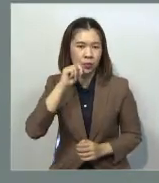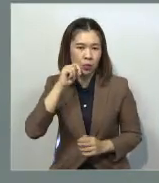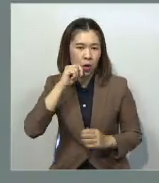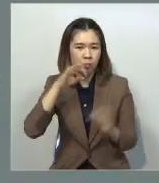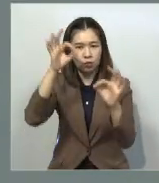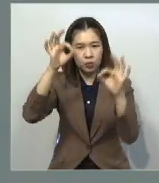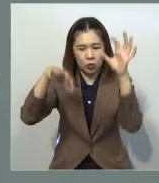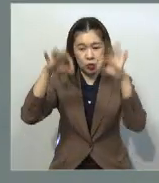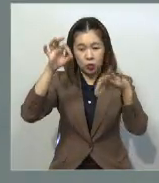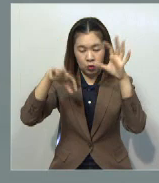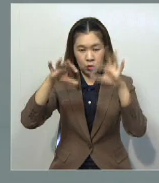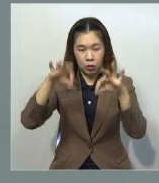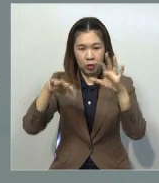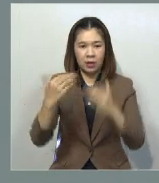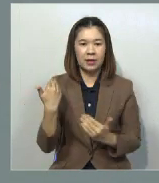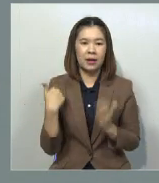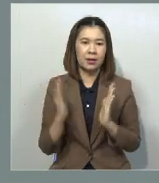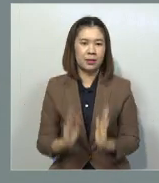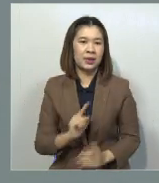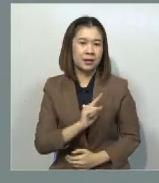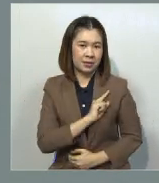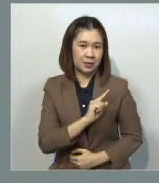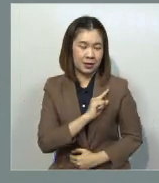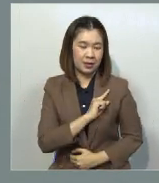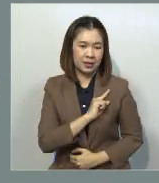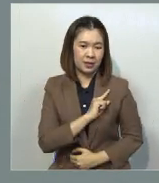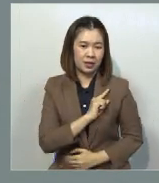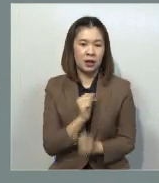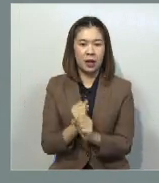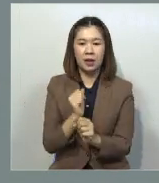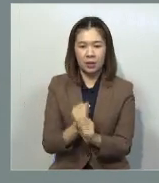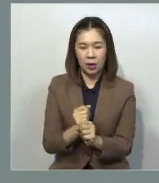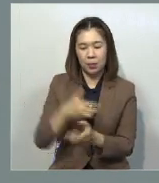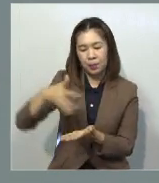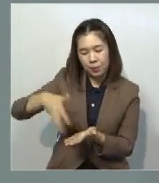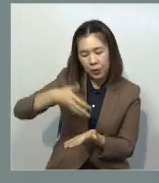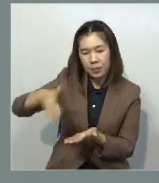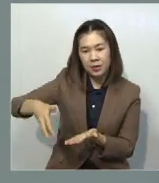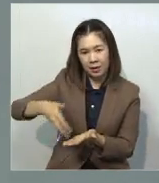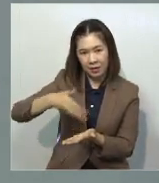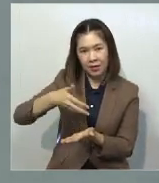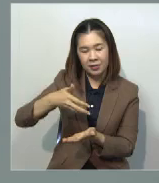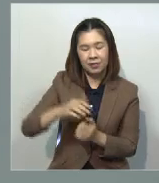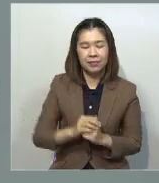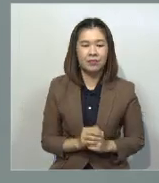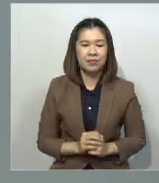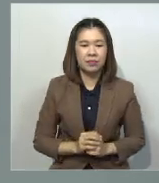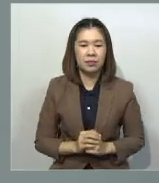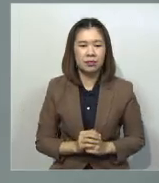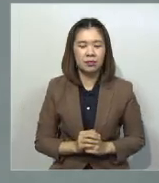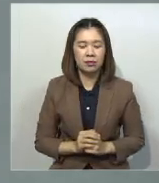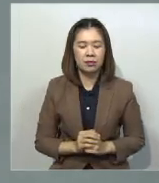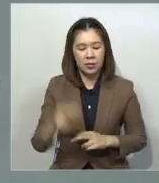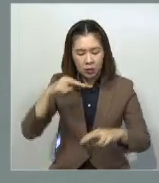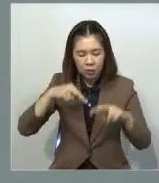ครับก็จะมีเจ้าหน้าที่จากสำนักงานเขตนะครับซึ่งเป็นเจ้าหน้าที่เทศกิจแล้วก็เจ้าหน้าที่ทำความสะอาดคอยอำนวยความสะดวกเพื่อ